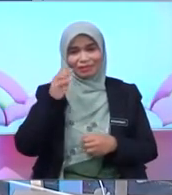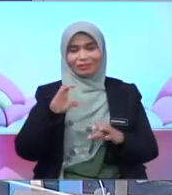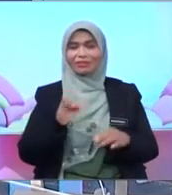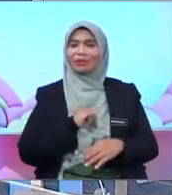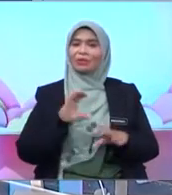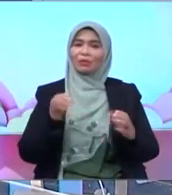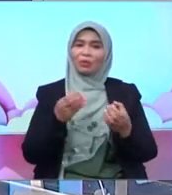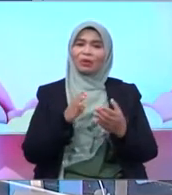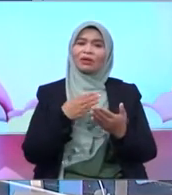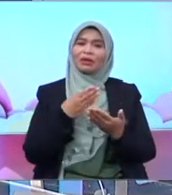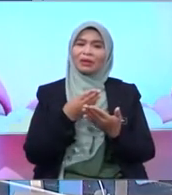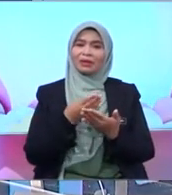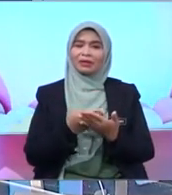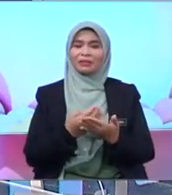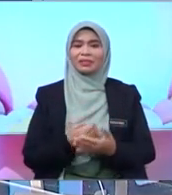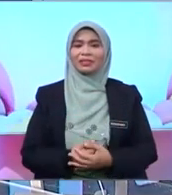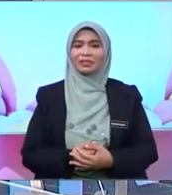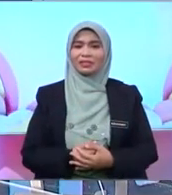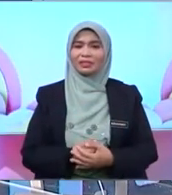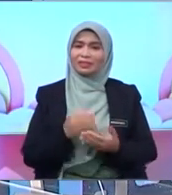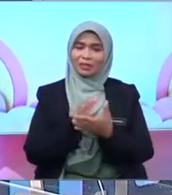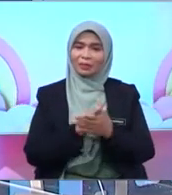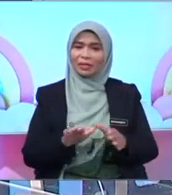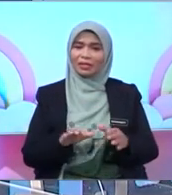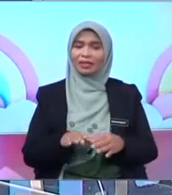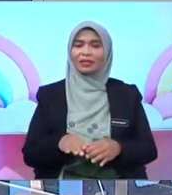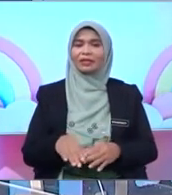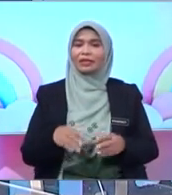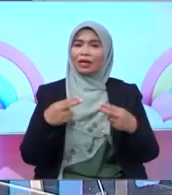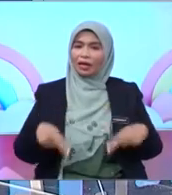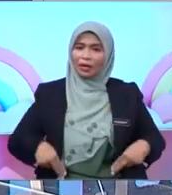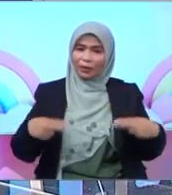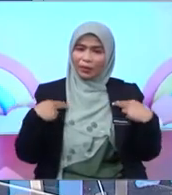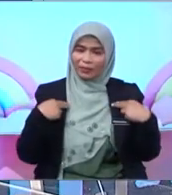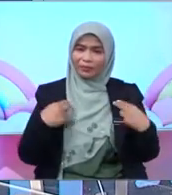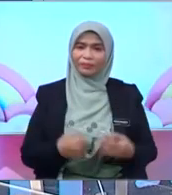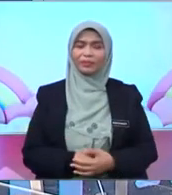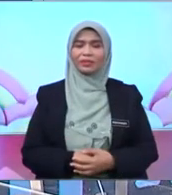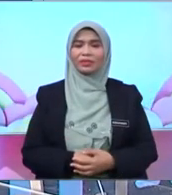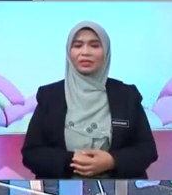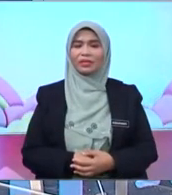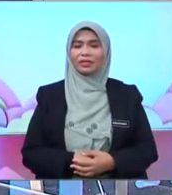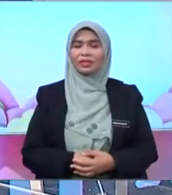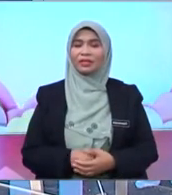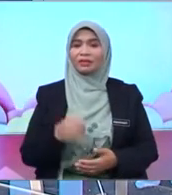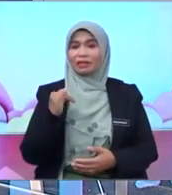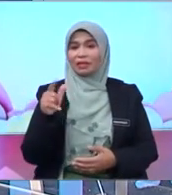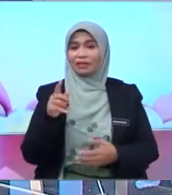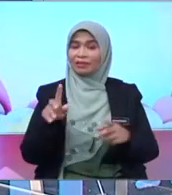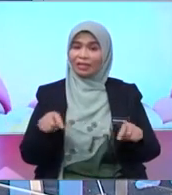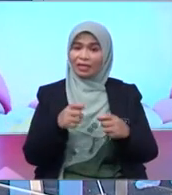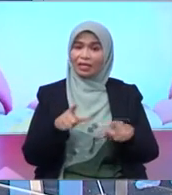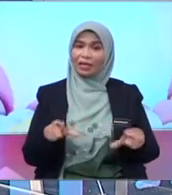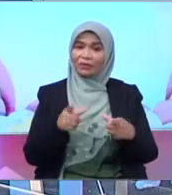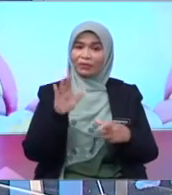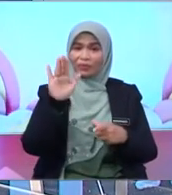jalanan n kalau macan ini mengeluarkan anak kucing tingkah laku yang Tunjukkan ialah tingkah